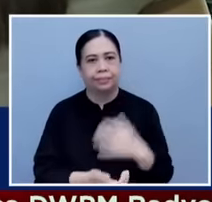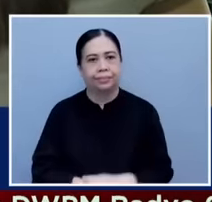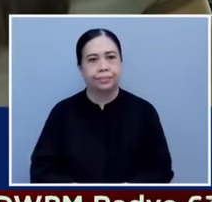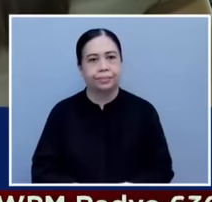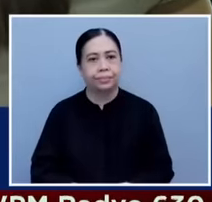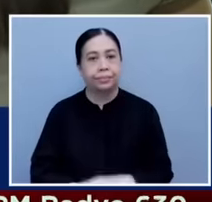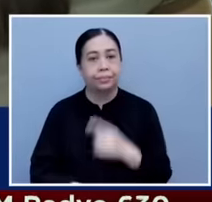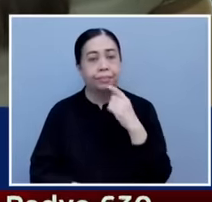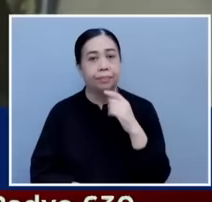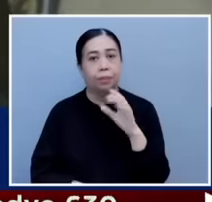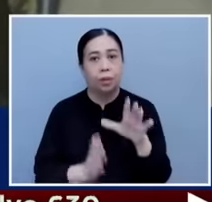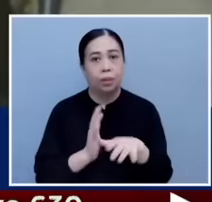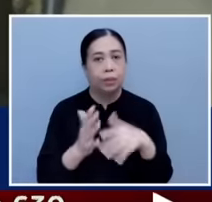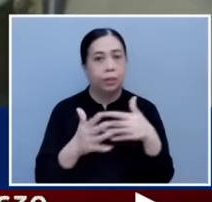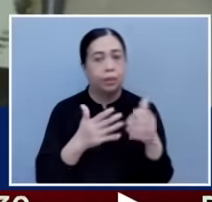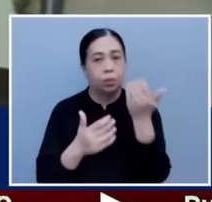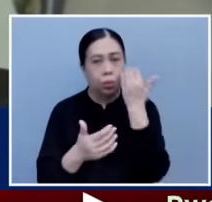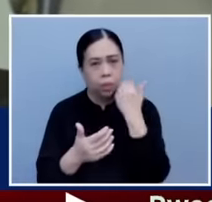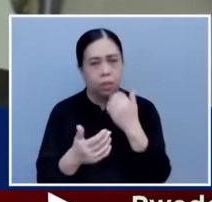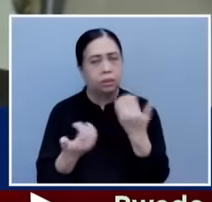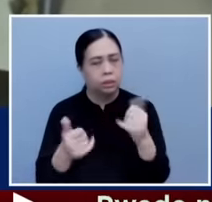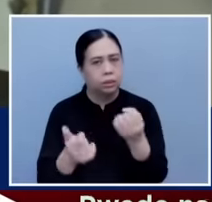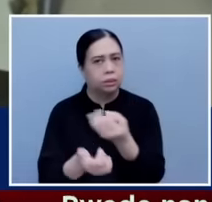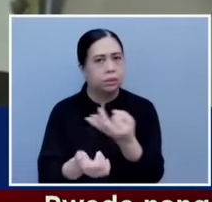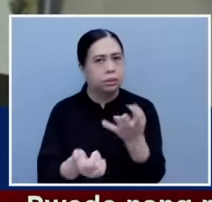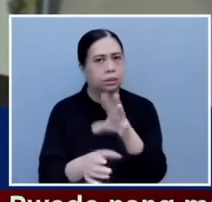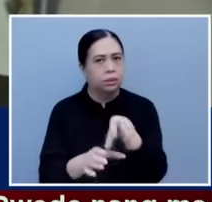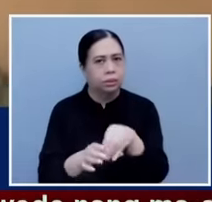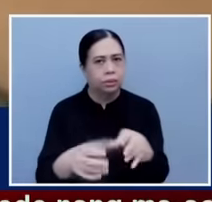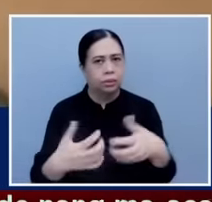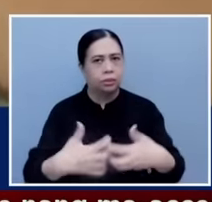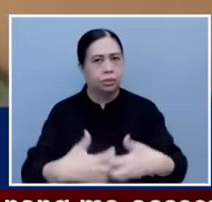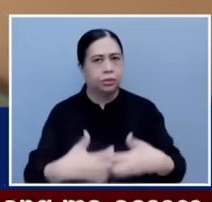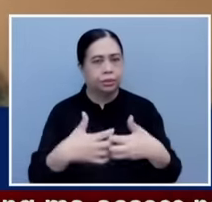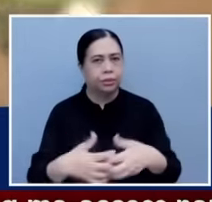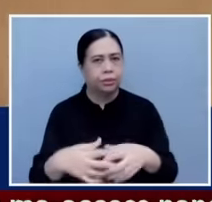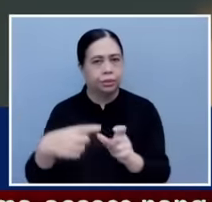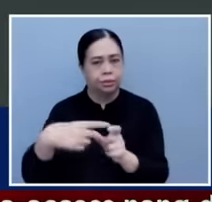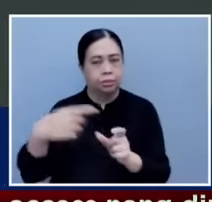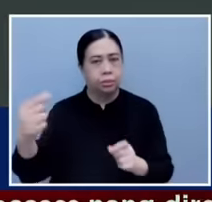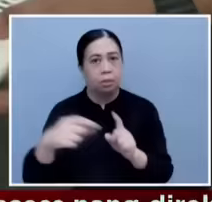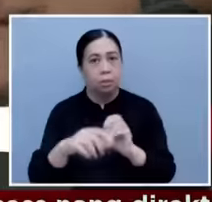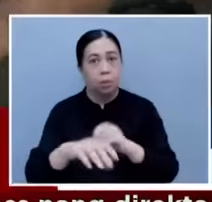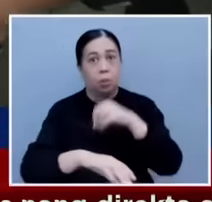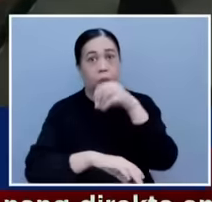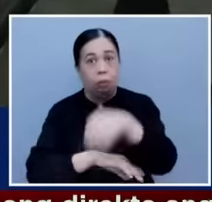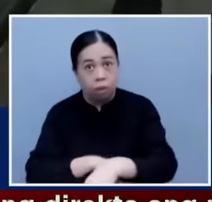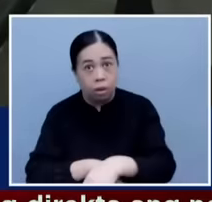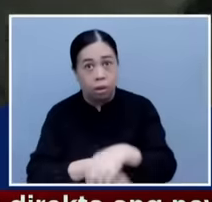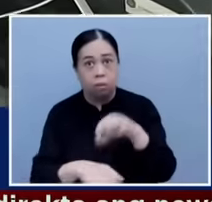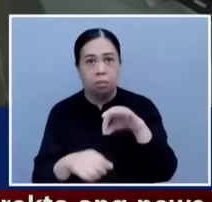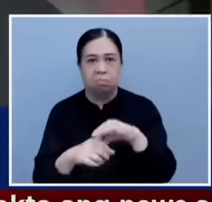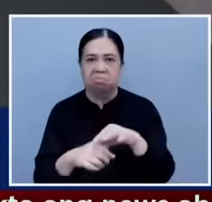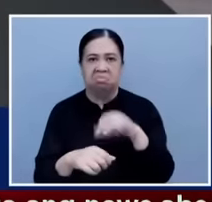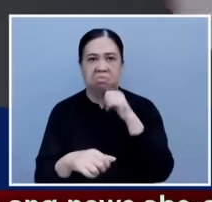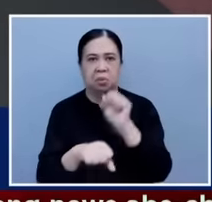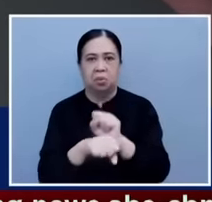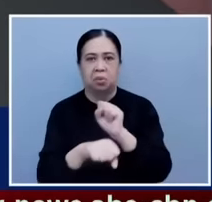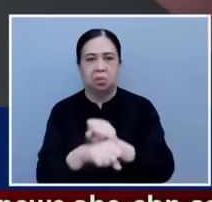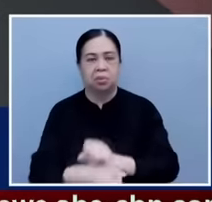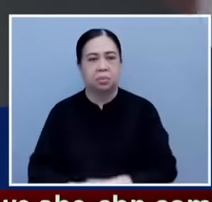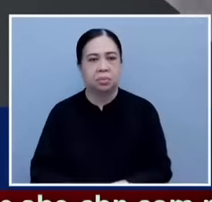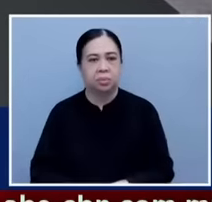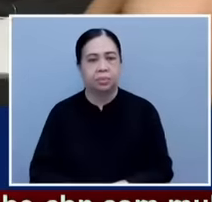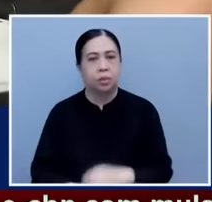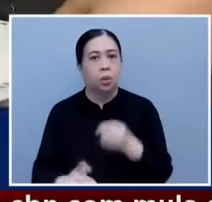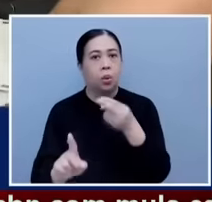COMELEC, kahit kulang ang boto mo ay bibilangin pa rin ng makina ang balota. Pero kung lagpas o overvote, hindi. Automated